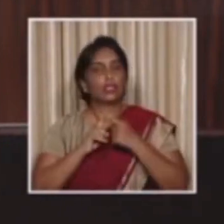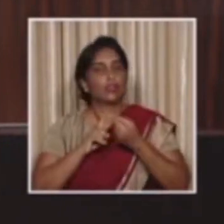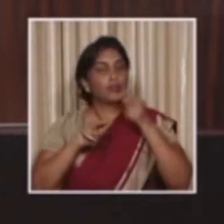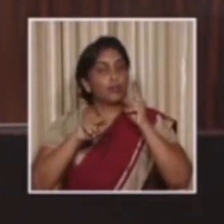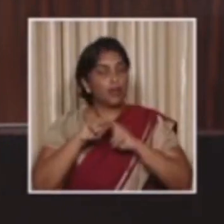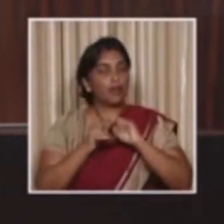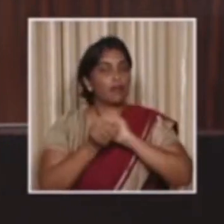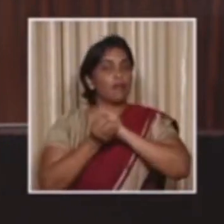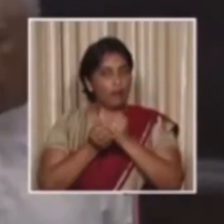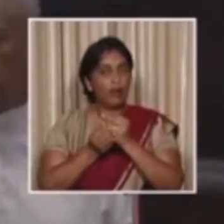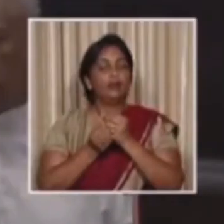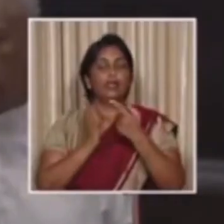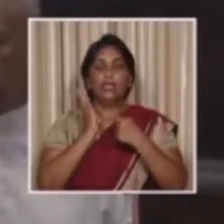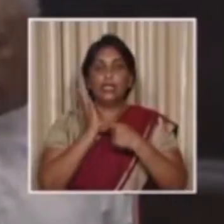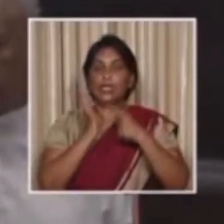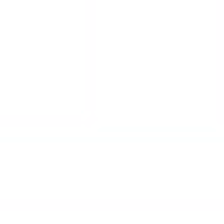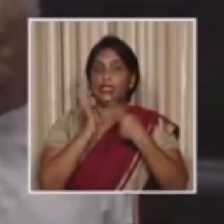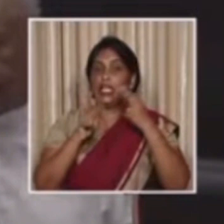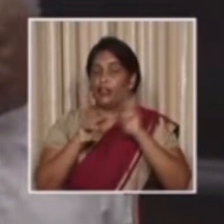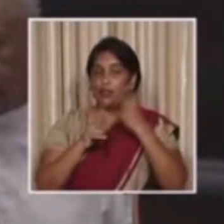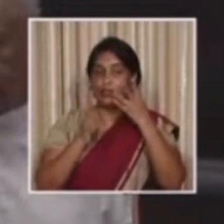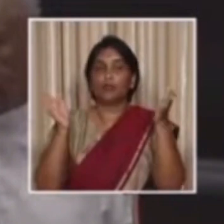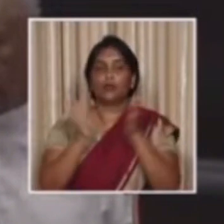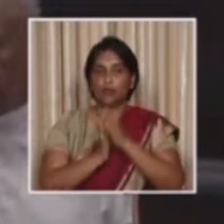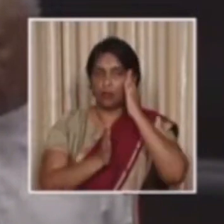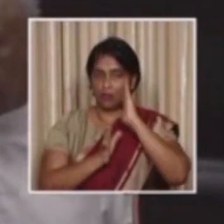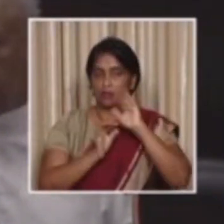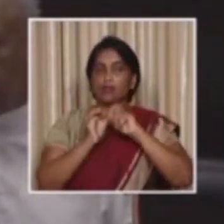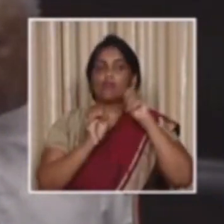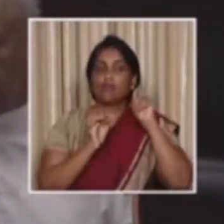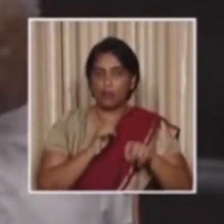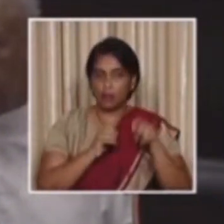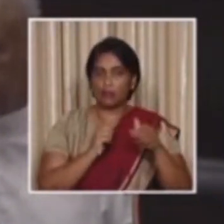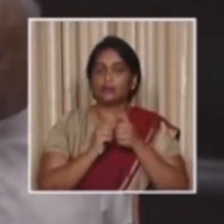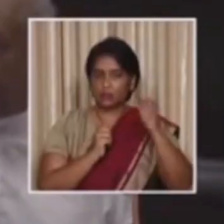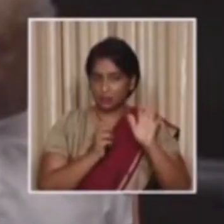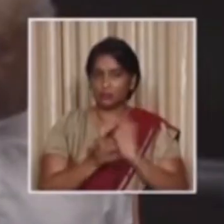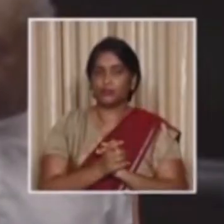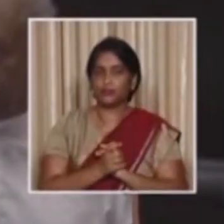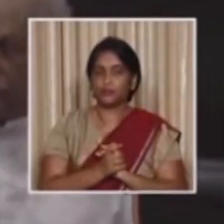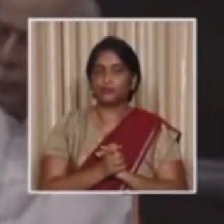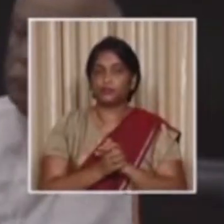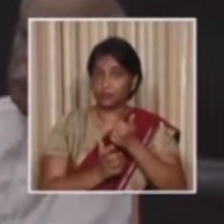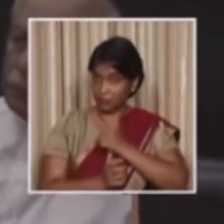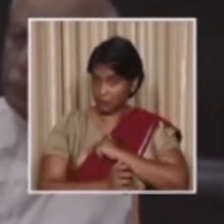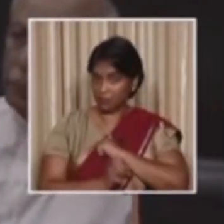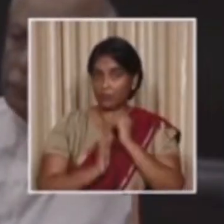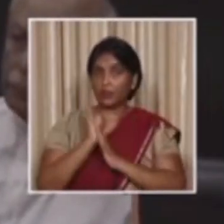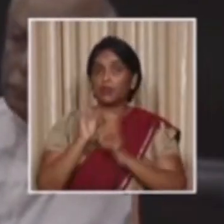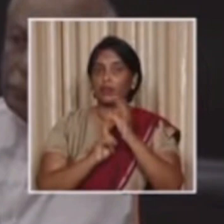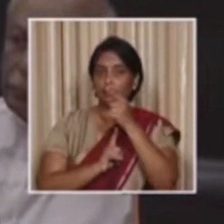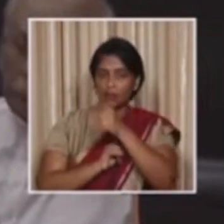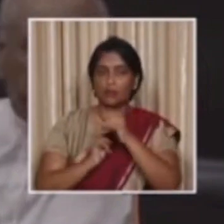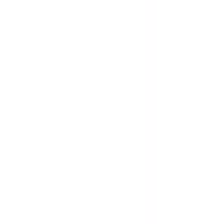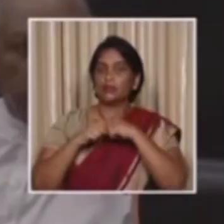අරමුදා බාරකාර අරමුදා දෙකම එකට එකතු කරලා ස්වාධීන මණ්ඩලයක් යටතේ ඒ වැඩ කටයුතු ගෙනියන්නේ. ඉතින් කැමතිනම් මන්ත්‍රීතුමාටත්